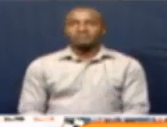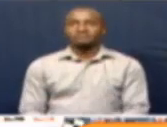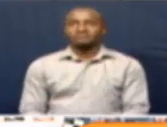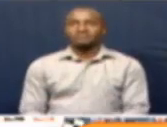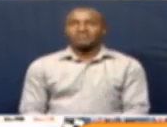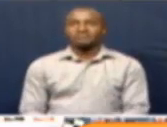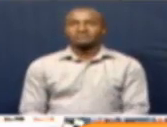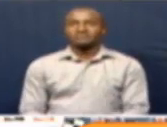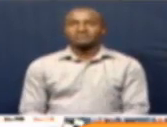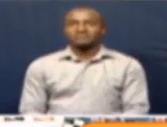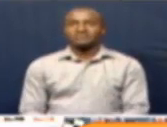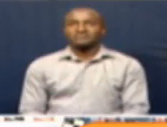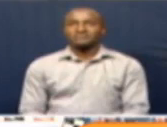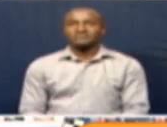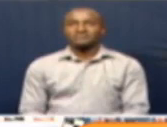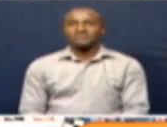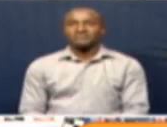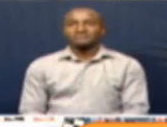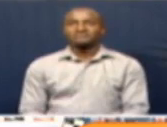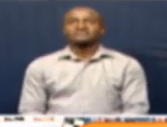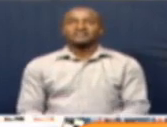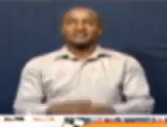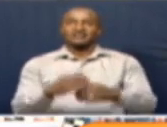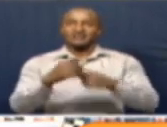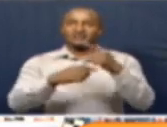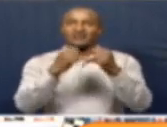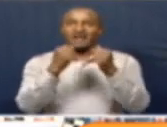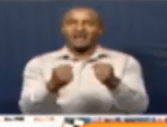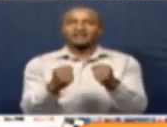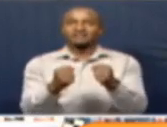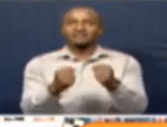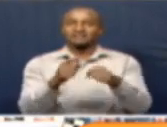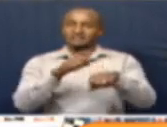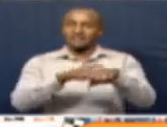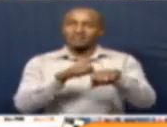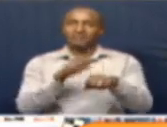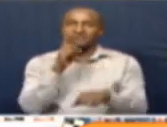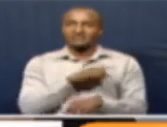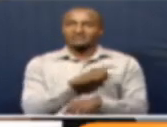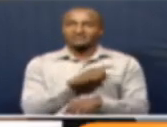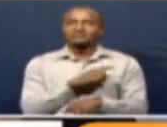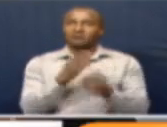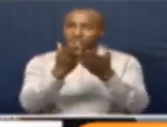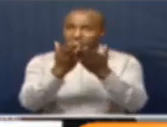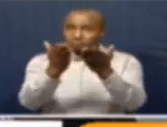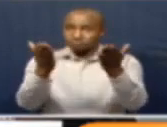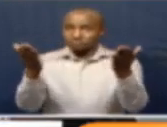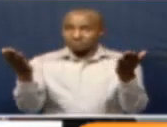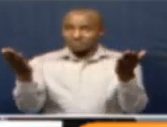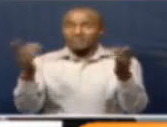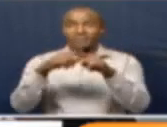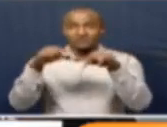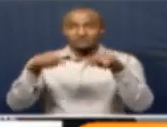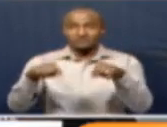Unalo lingine mwanangu? Hatuwezi kuendelea kwa sababu ya time, mpenzi msikilizaji, mtazamaji popote pale ulipo. Lakini leo